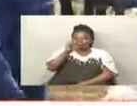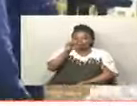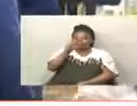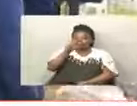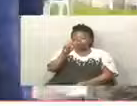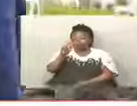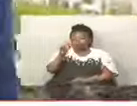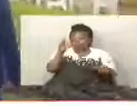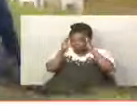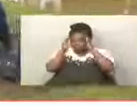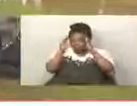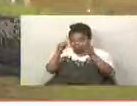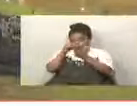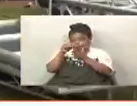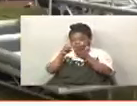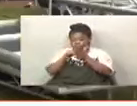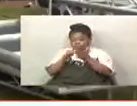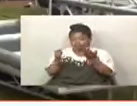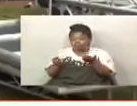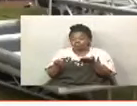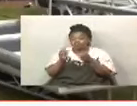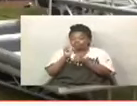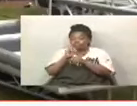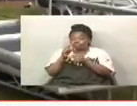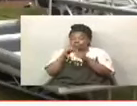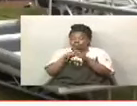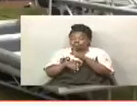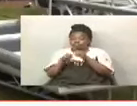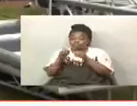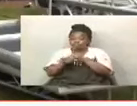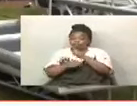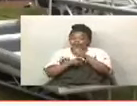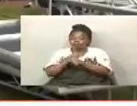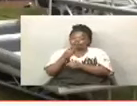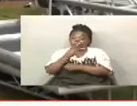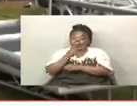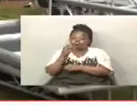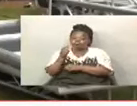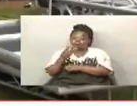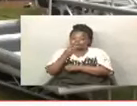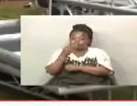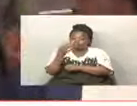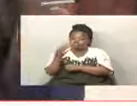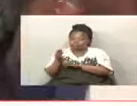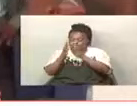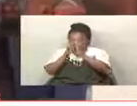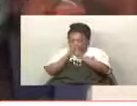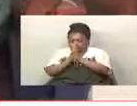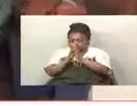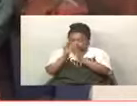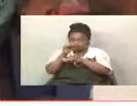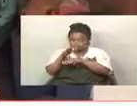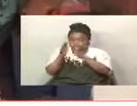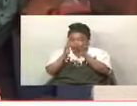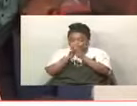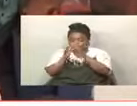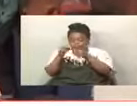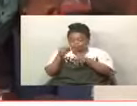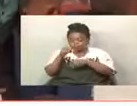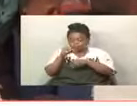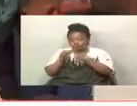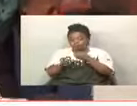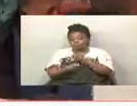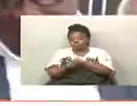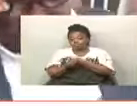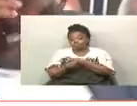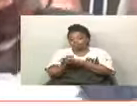Christianity Focus Center mwachisanya wabudde abantu okuyingira omwaka 2023 nga basaba n'okusingira ddala okusabira obuli bwenguzo obukudde